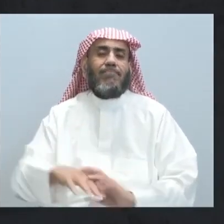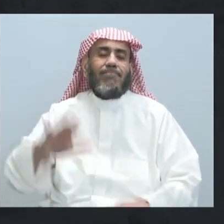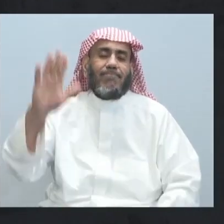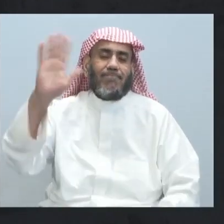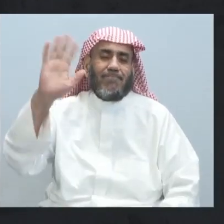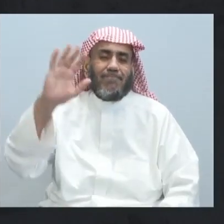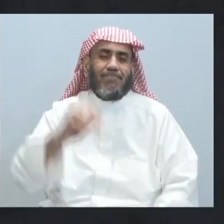اجمعين